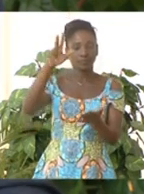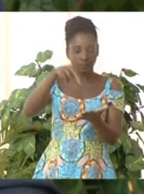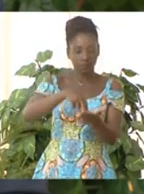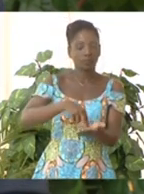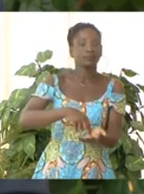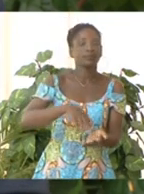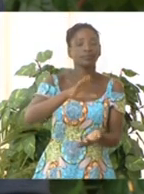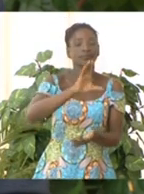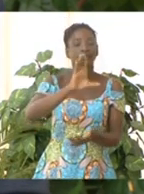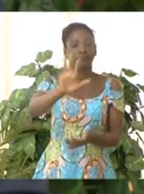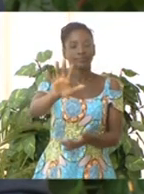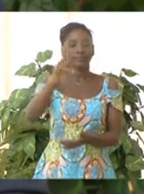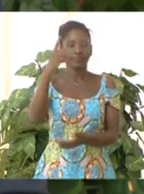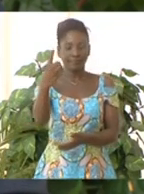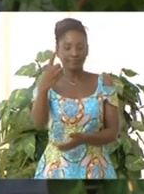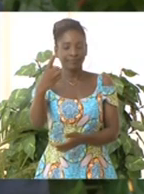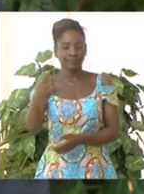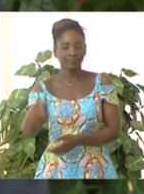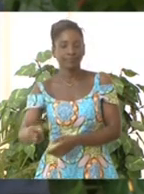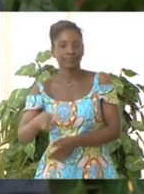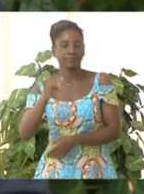Personnel d'astreinte, 0.